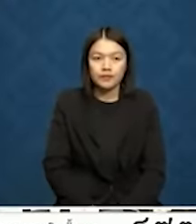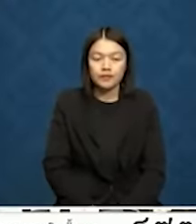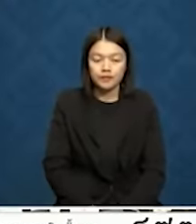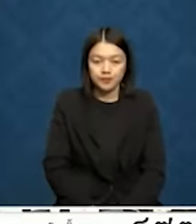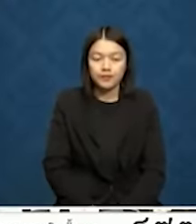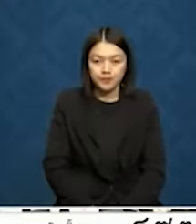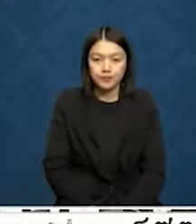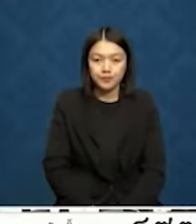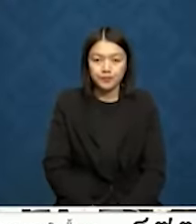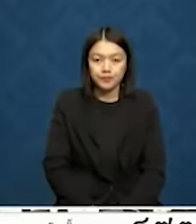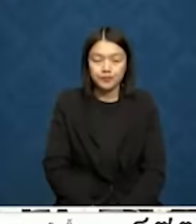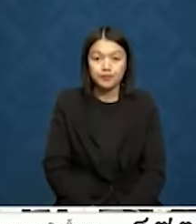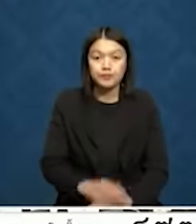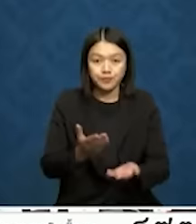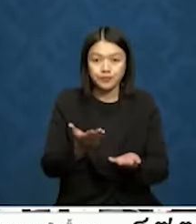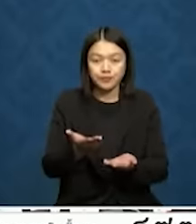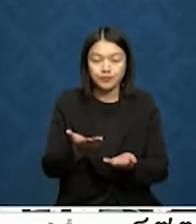ครับเกิดครับ